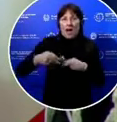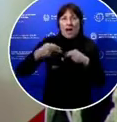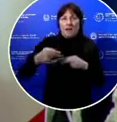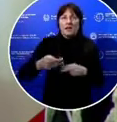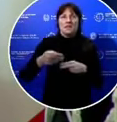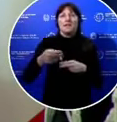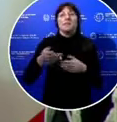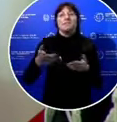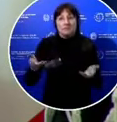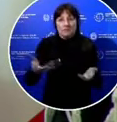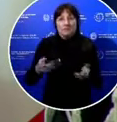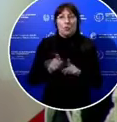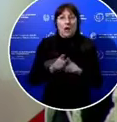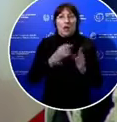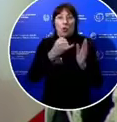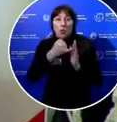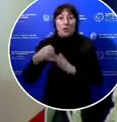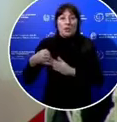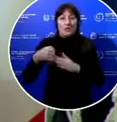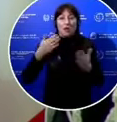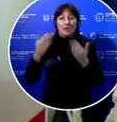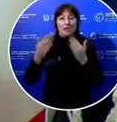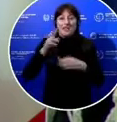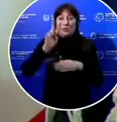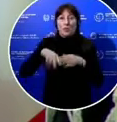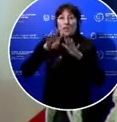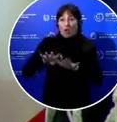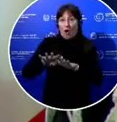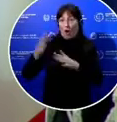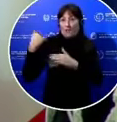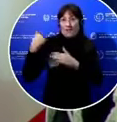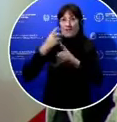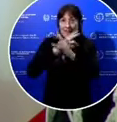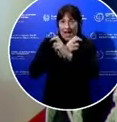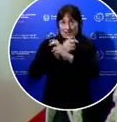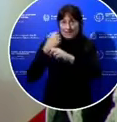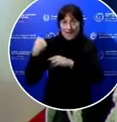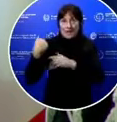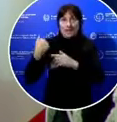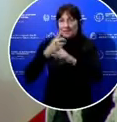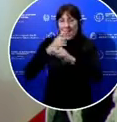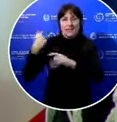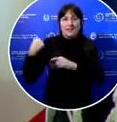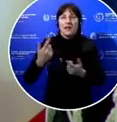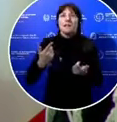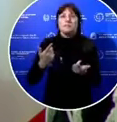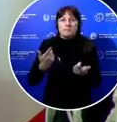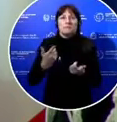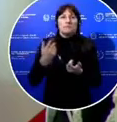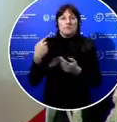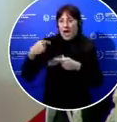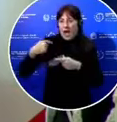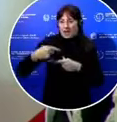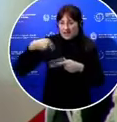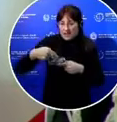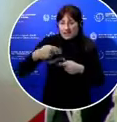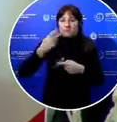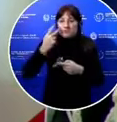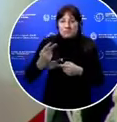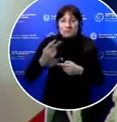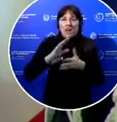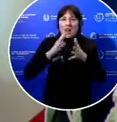dall'ultima conferenza nazionale di Trieste del 2009 e nel corso di questi anni abbiamo potuto registrare numerosi cambiamenti